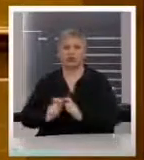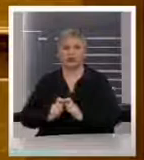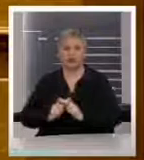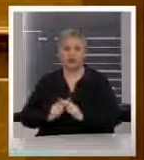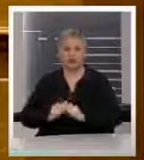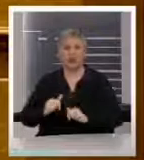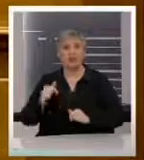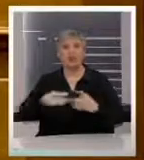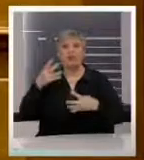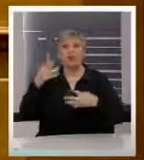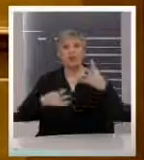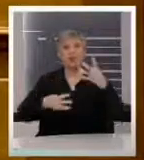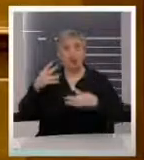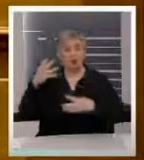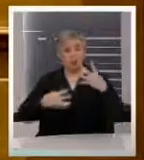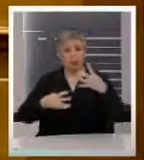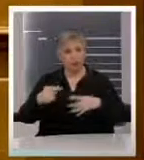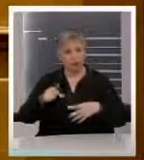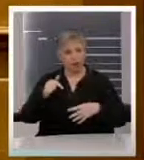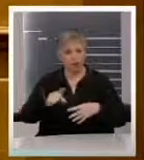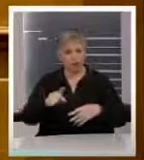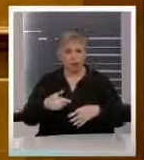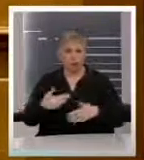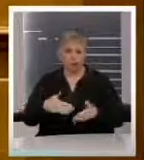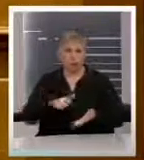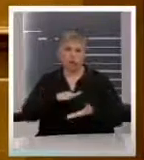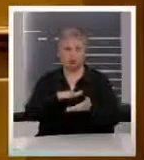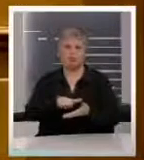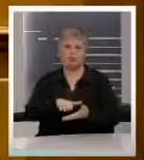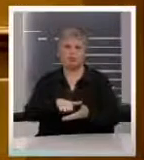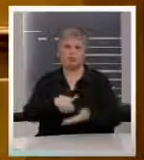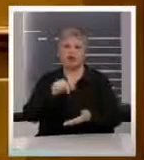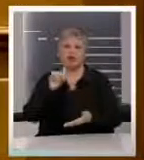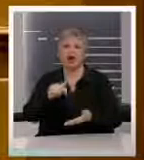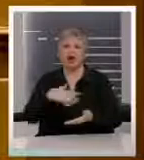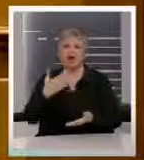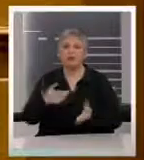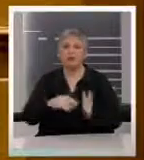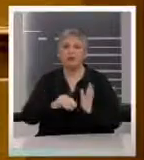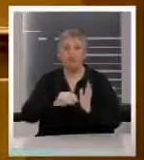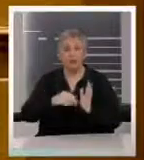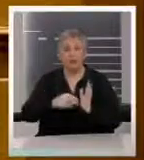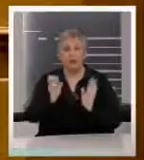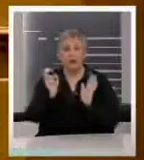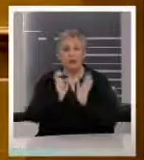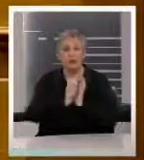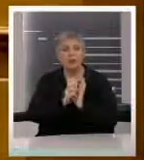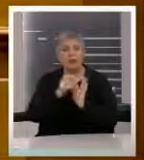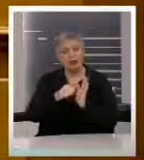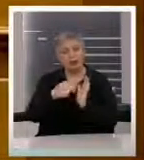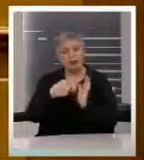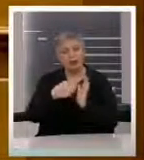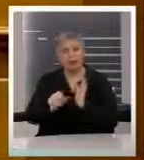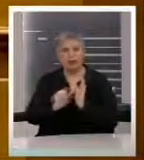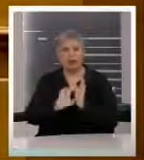αυτός ο προϋπολογισμός είναι ο προϋπολογισμός που οδηγεί στο τέλος των μνημονίων. Οδηγεί στο